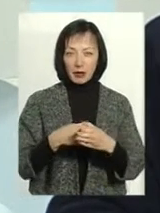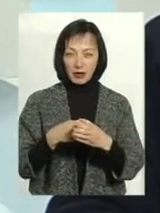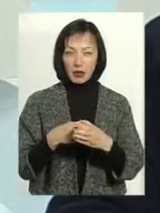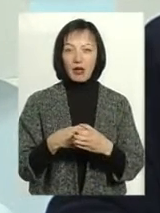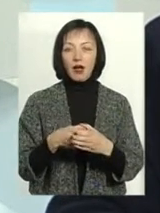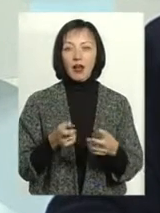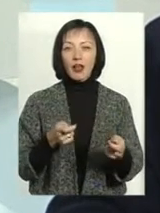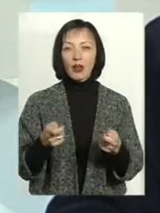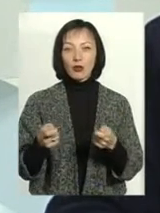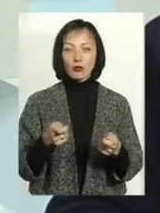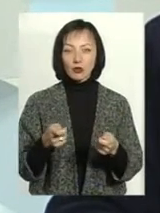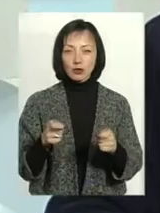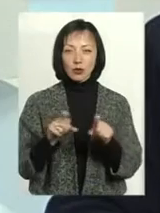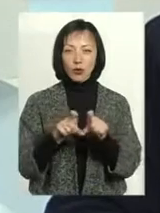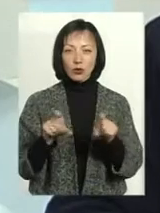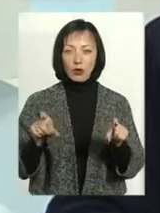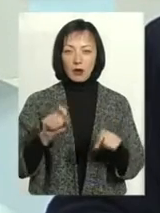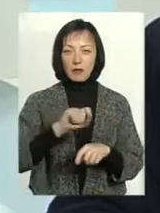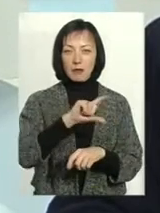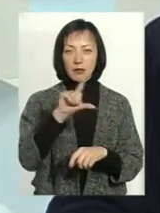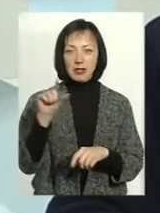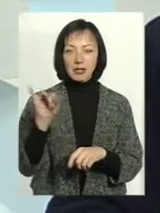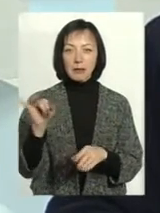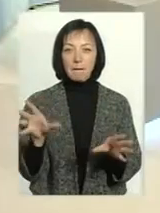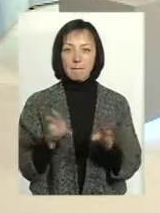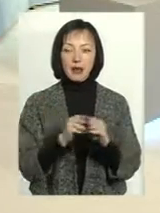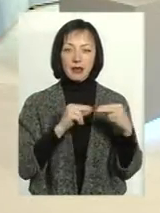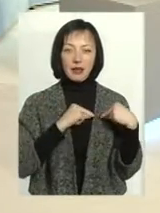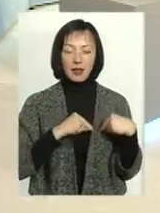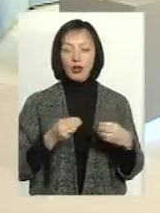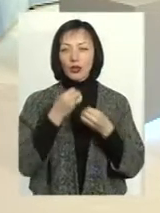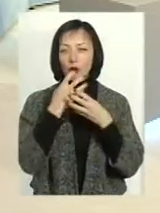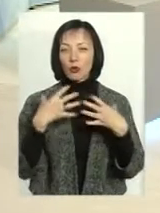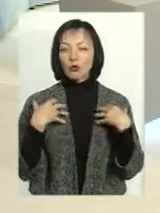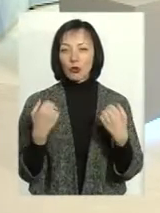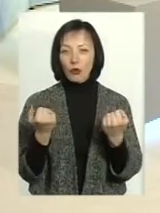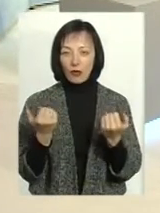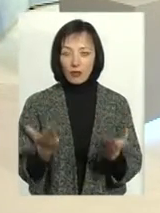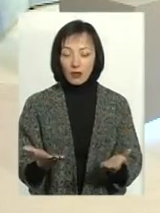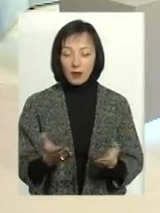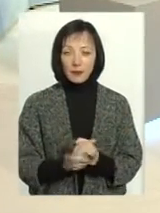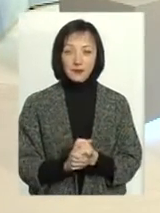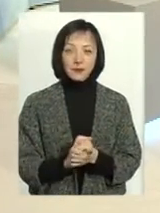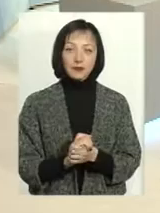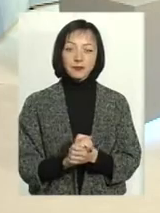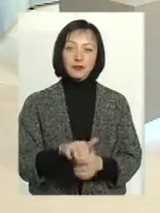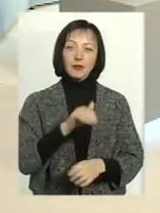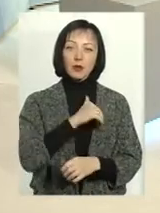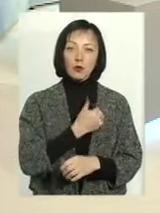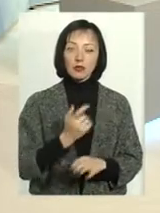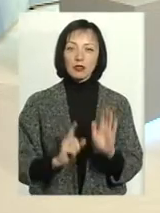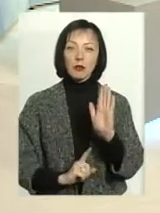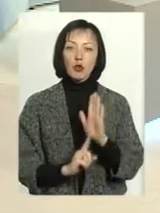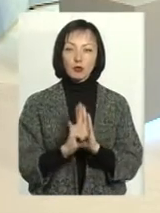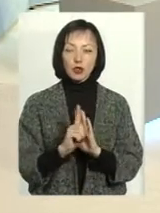об'єднання «Адвокатська контора», місяці партнери. Доброго здоров'я, шановні гості. Власне, хотіла все-таки розпочати